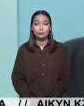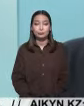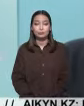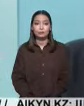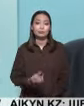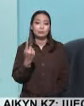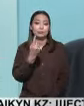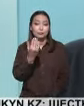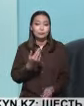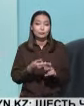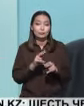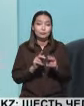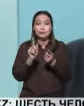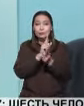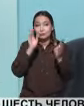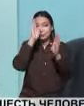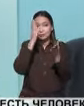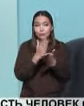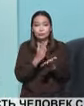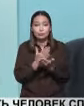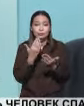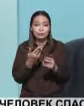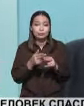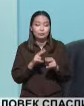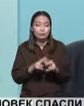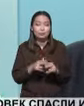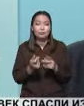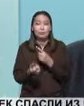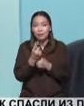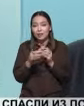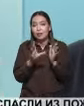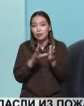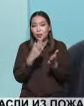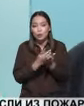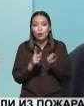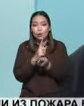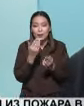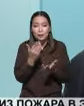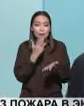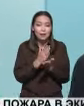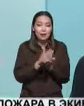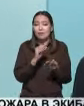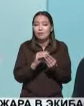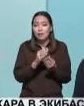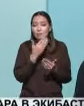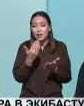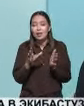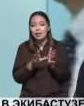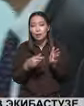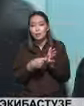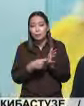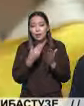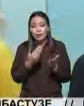Еще одним решением изменения климата являются возобновляемые источники энергии. К сожалению, ВЕЭ не является стабильным источником энергии, тогда